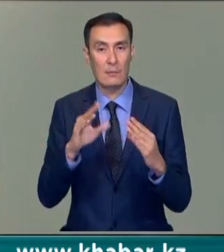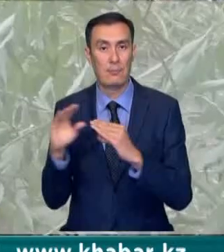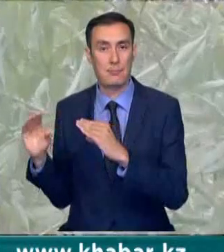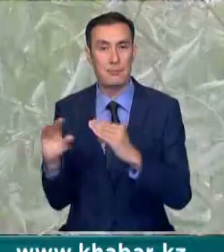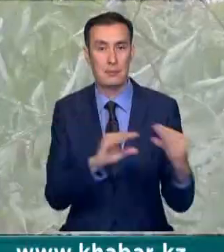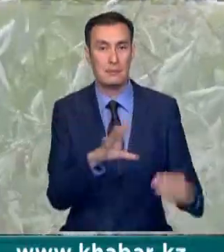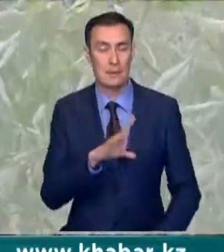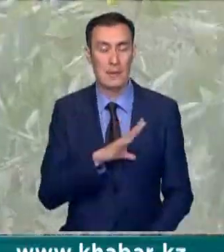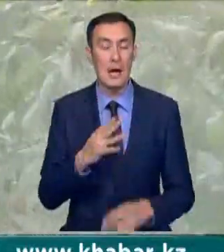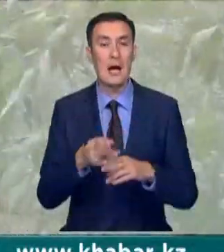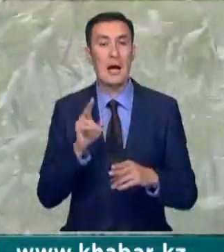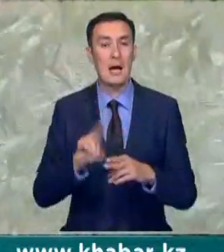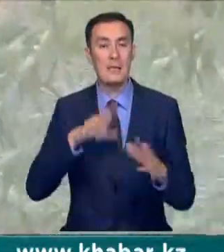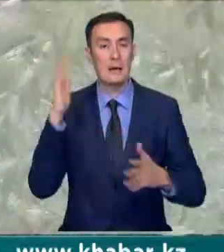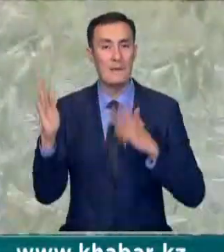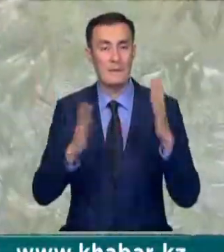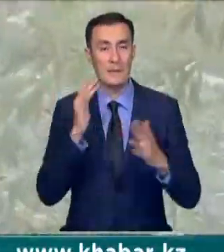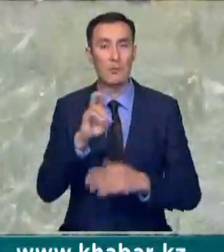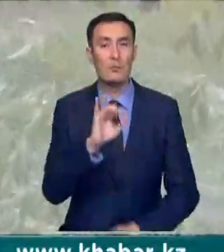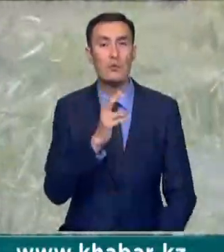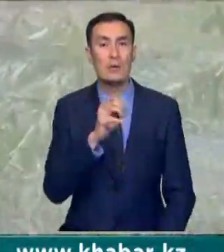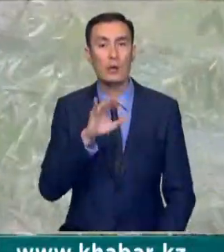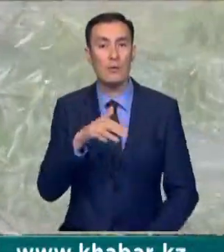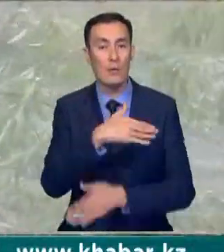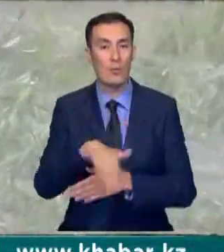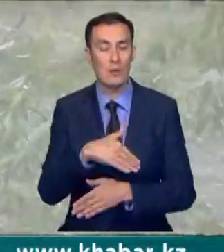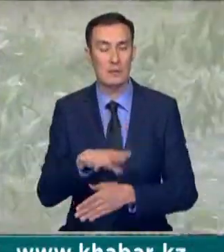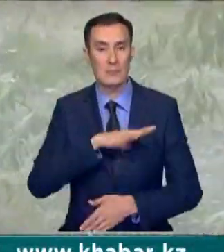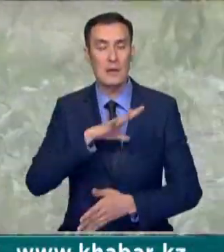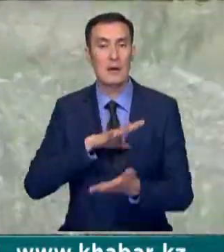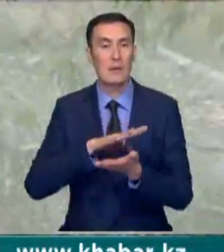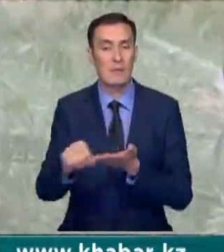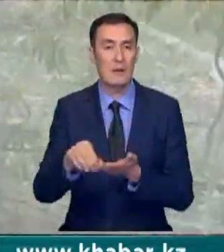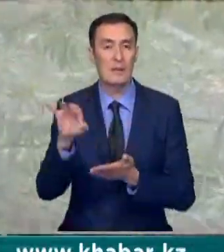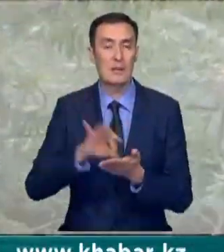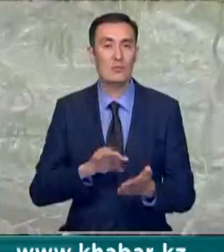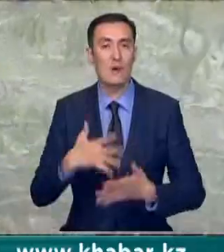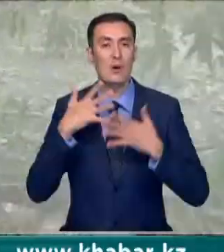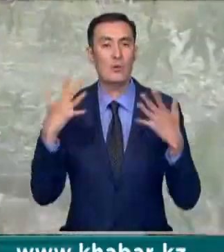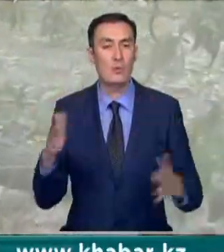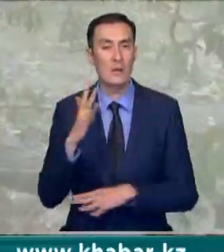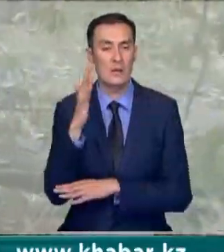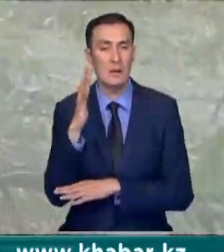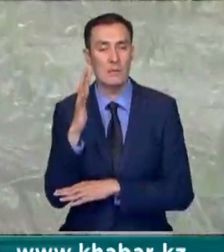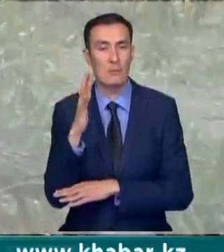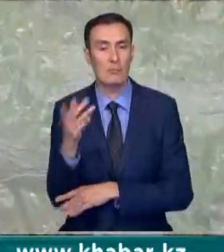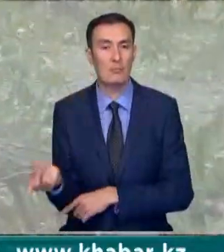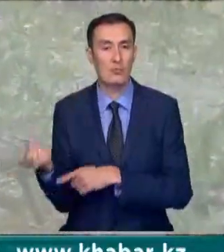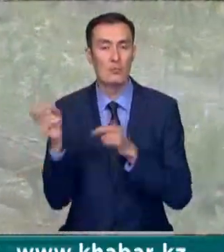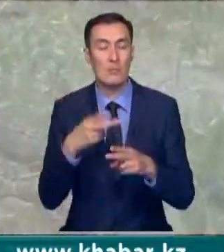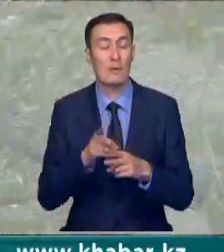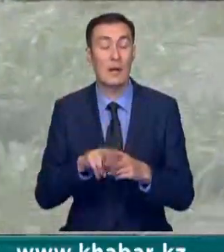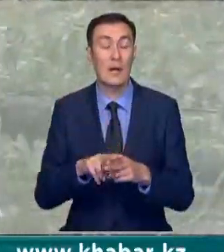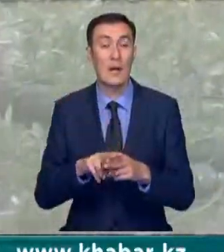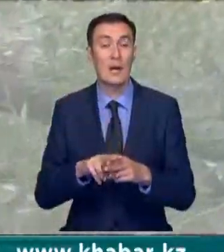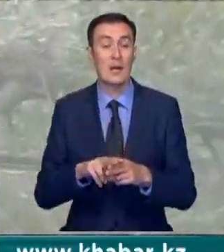туда. А это двор по улице Букетова. Шквалистым ветром здесь повалило огромное дерево.